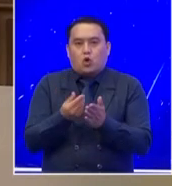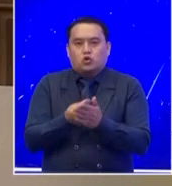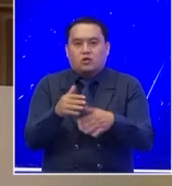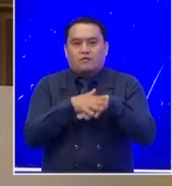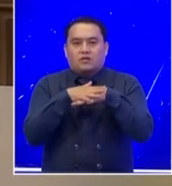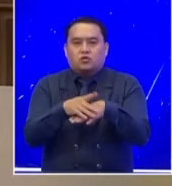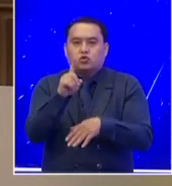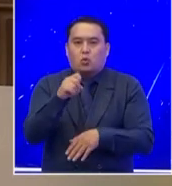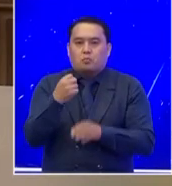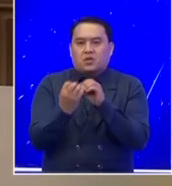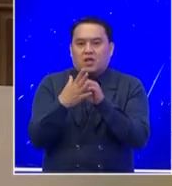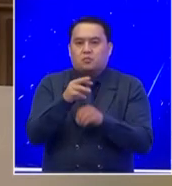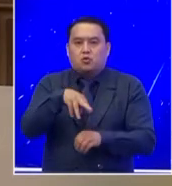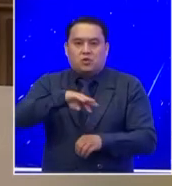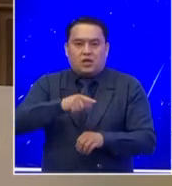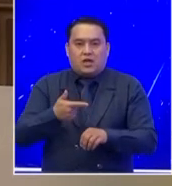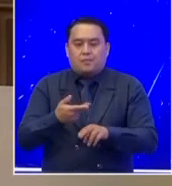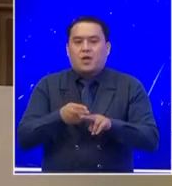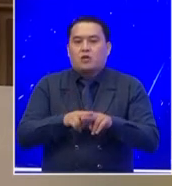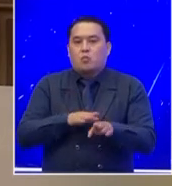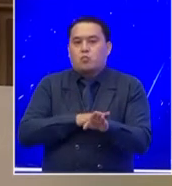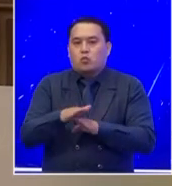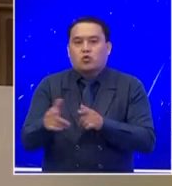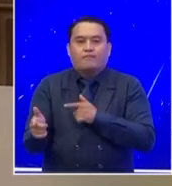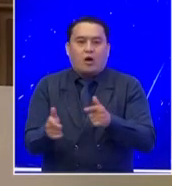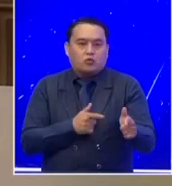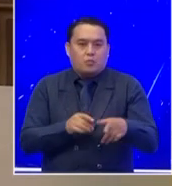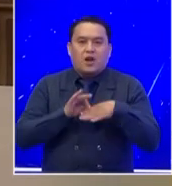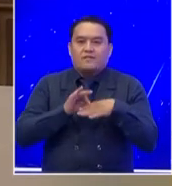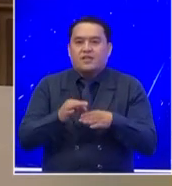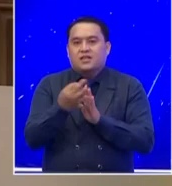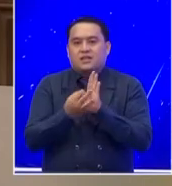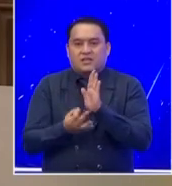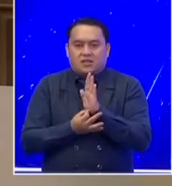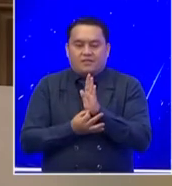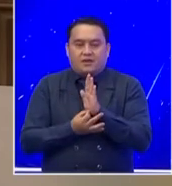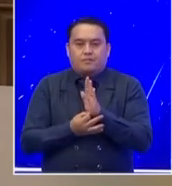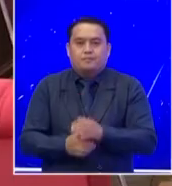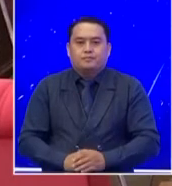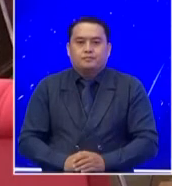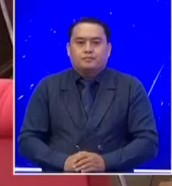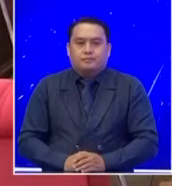предусмотрено 115 миллионов тенге. Алматинская область полностью готова к проведению единого национального тестирования.